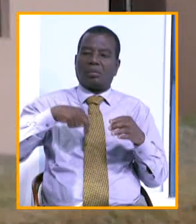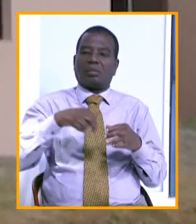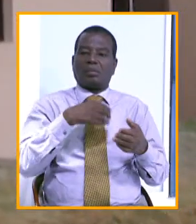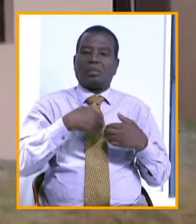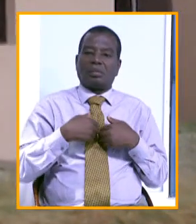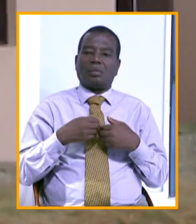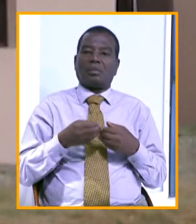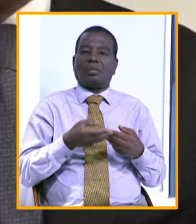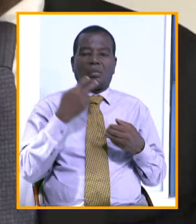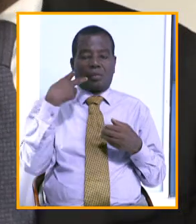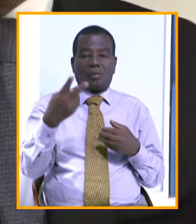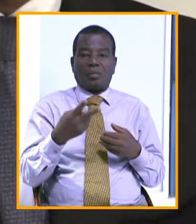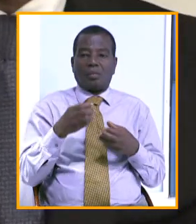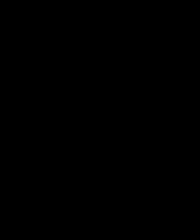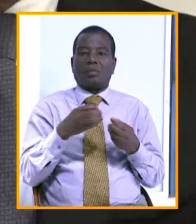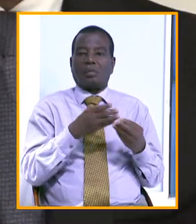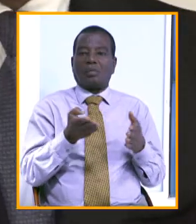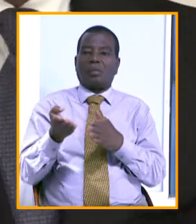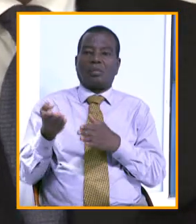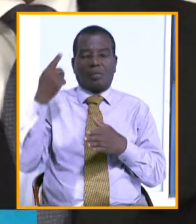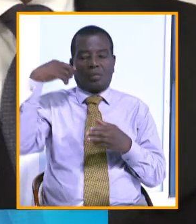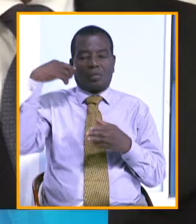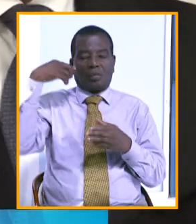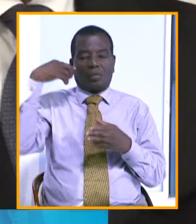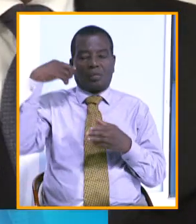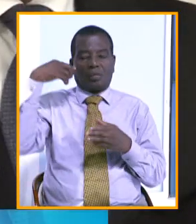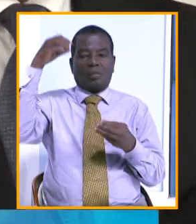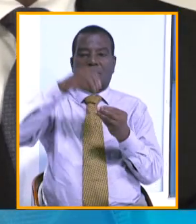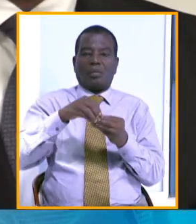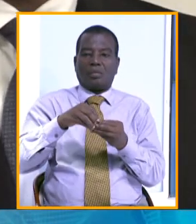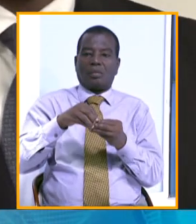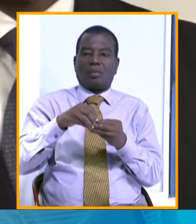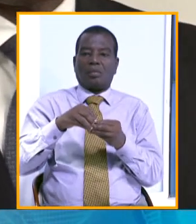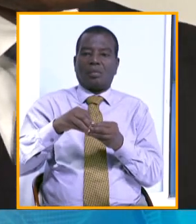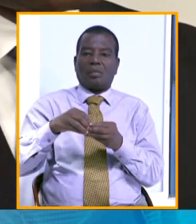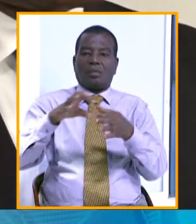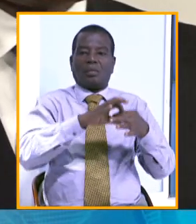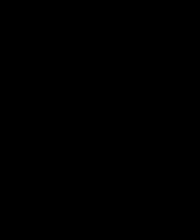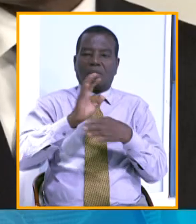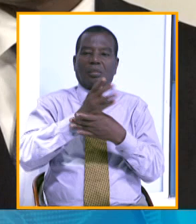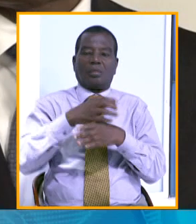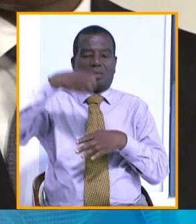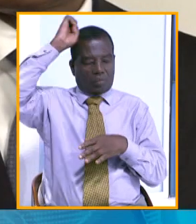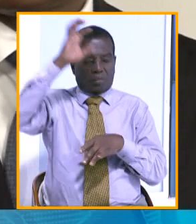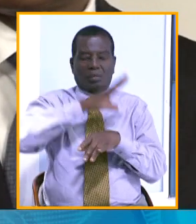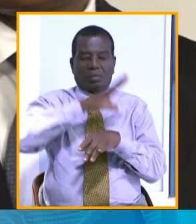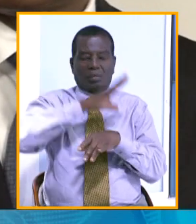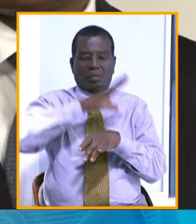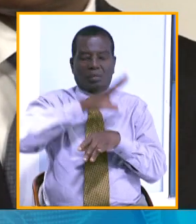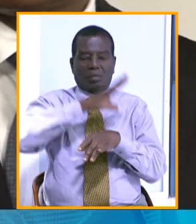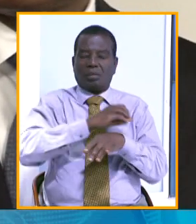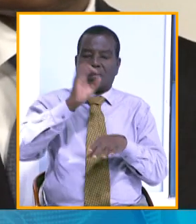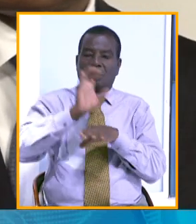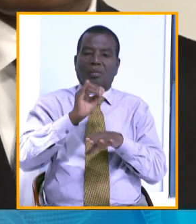avons exploré plusieurs pistes pour renforcer la coopération entre l'Égypte et la Côte d'Ivoire dans le